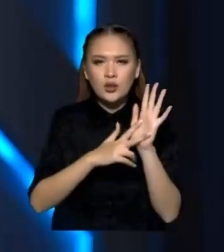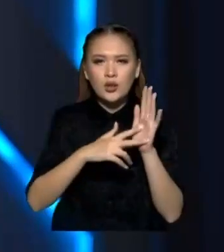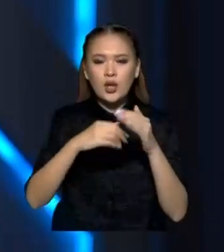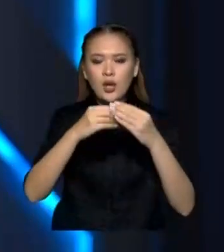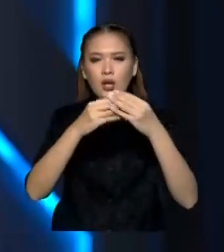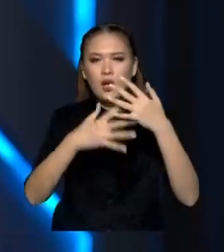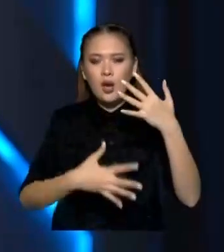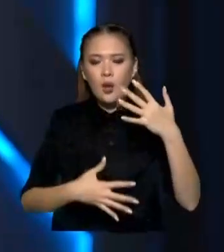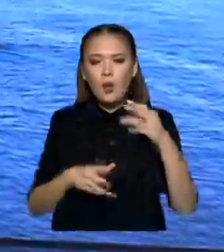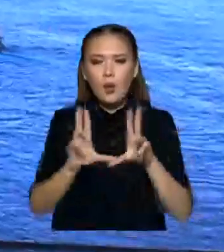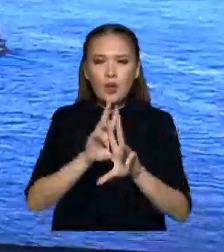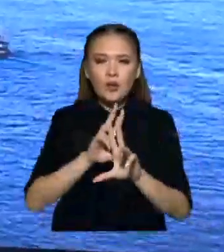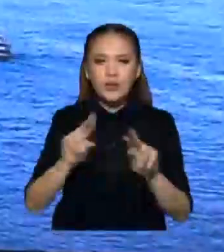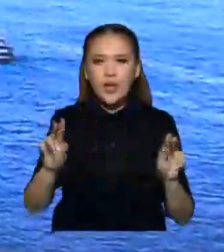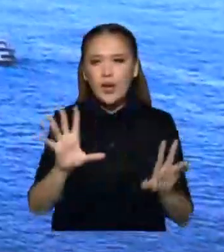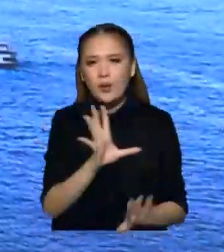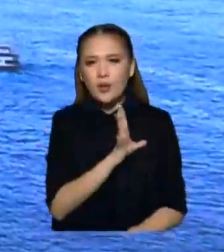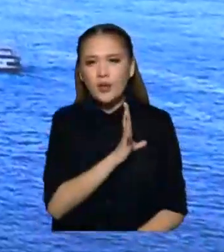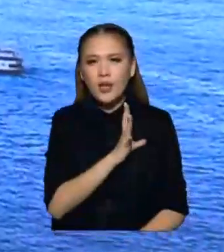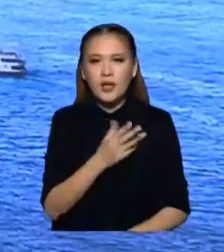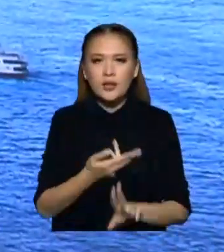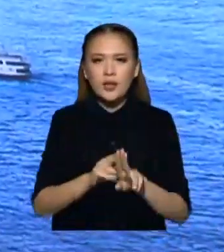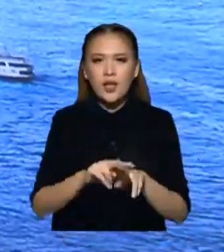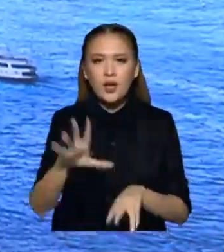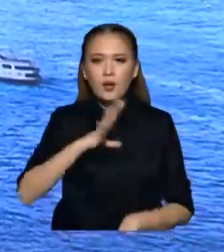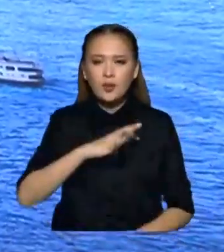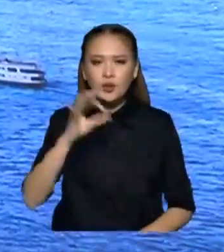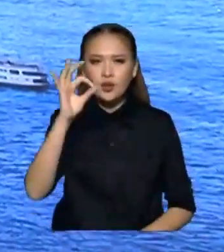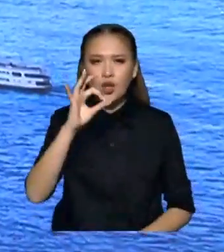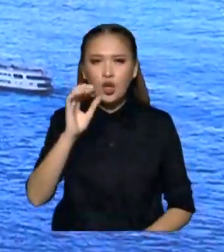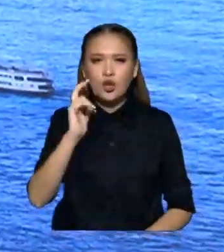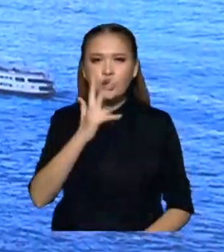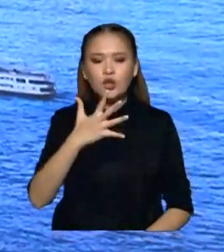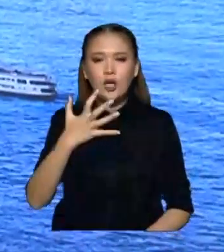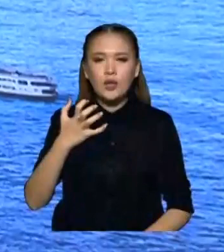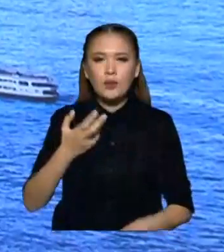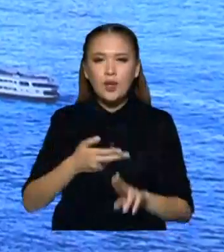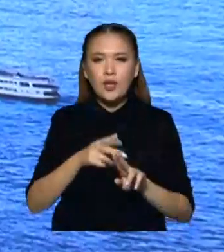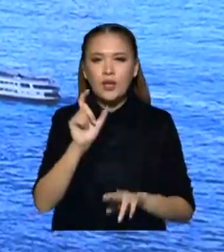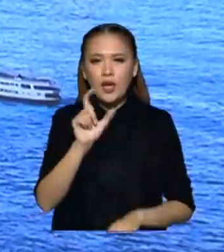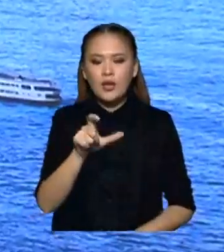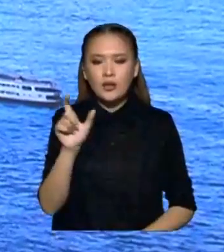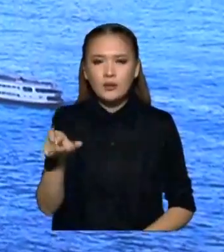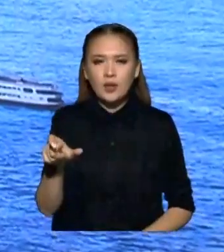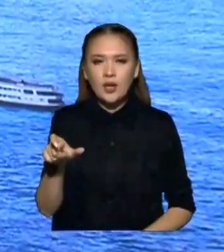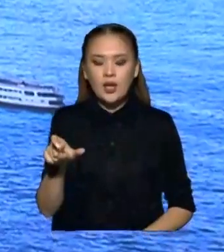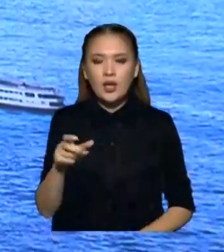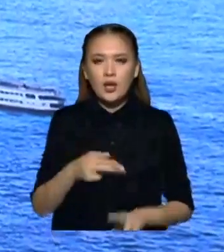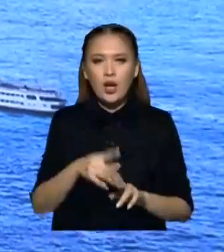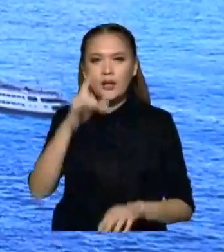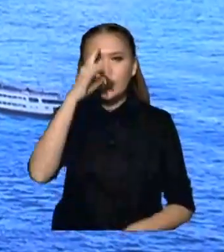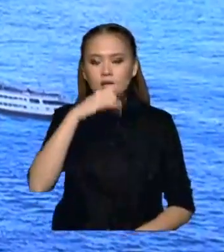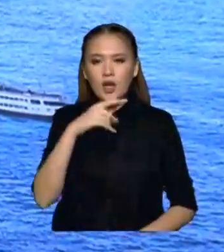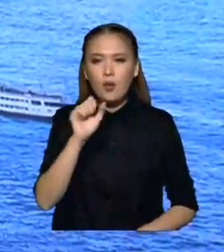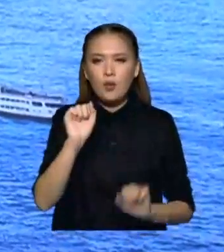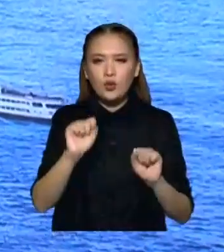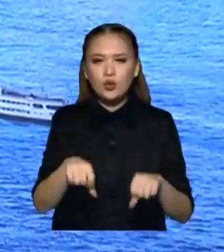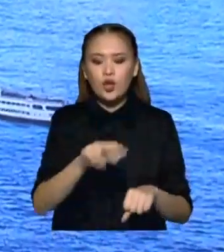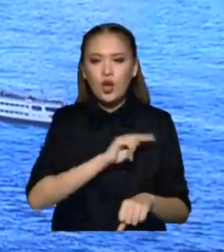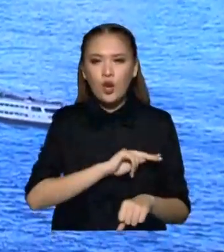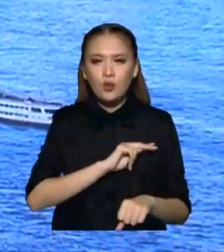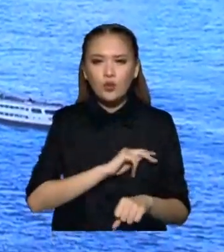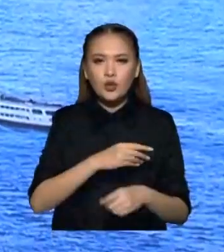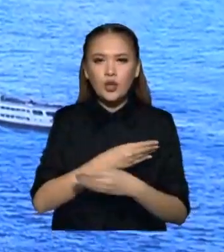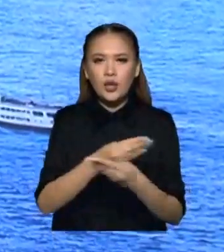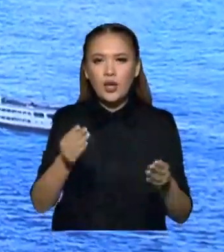құюға уәде берді. Бұл нысандар іске қосылса, 3,5 мыңдай қазақстандық жұмыспен қамтамасыз етіледі. Жалпы алпауыт